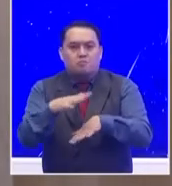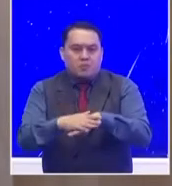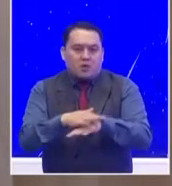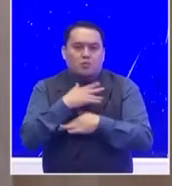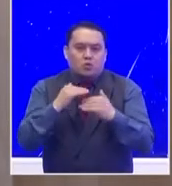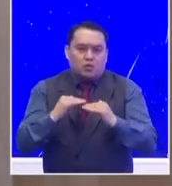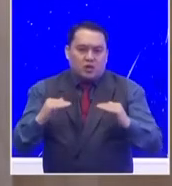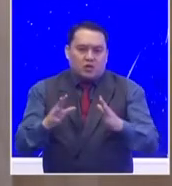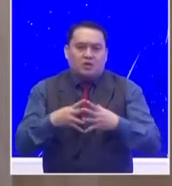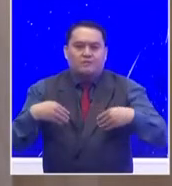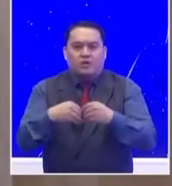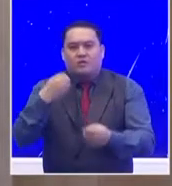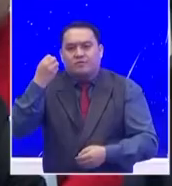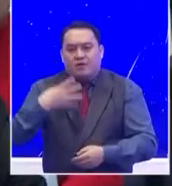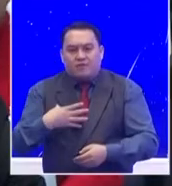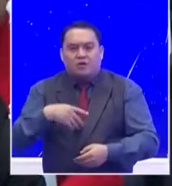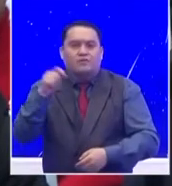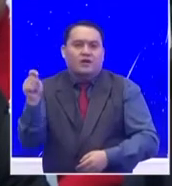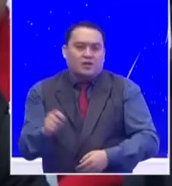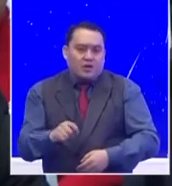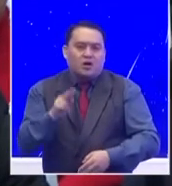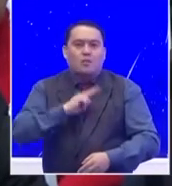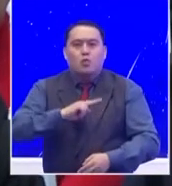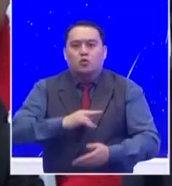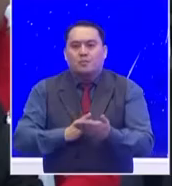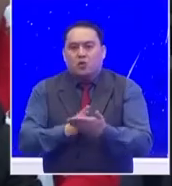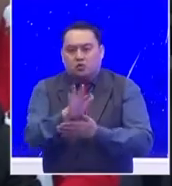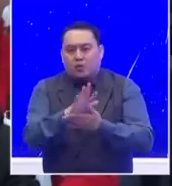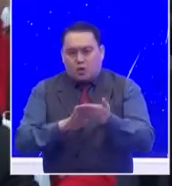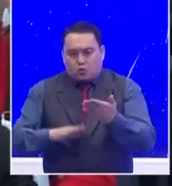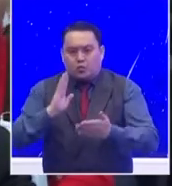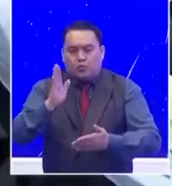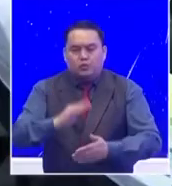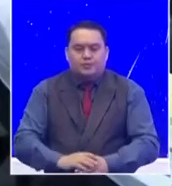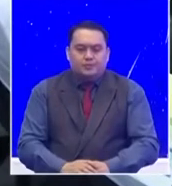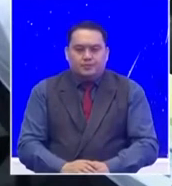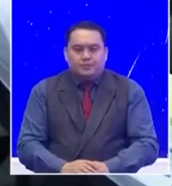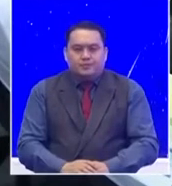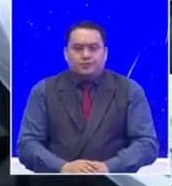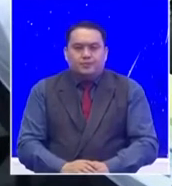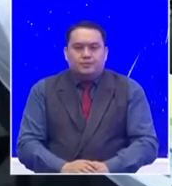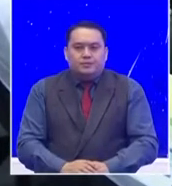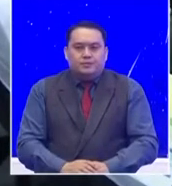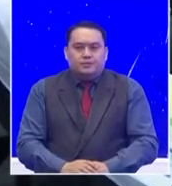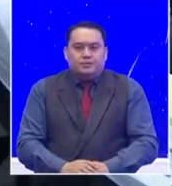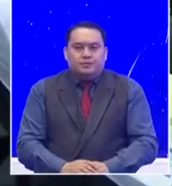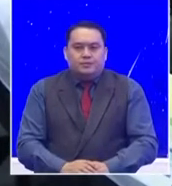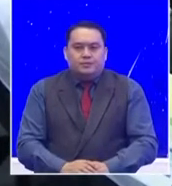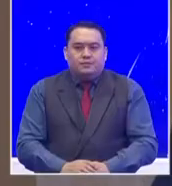многодетные семьи и ветераны войны в Афганистане. Работа в этом направлении продолжится и в текущем году.